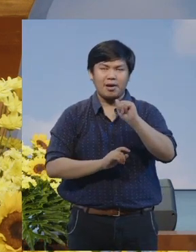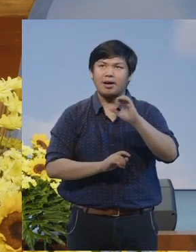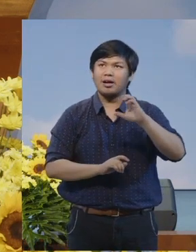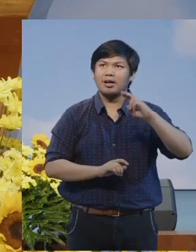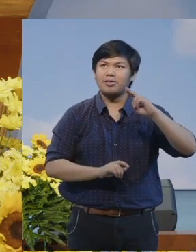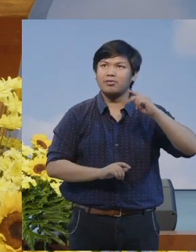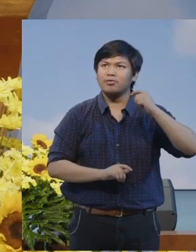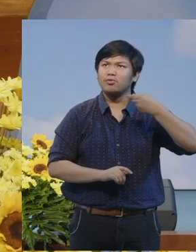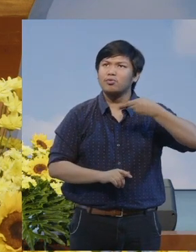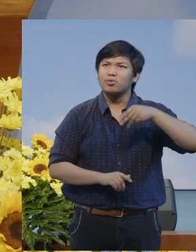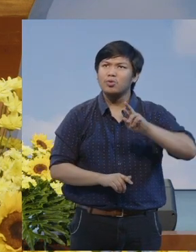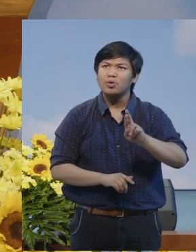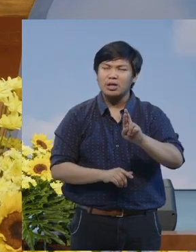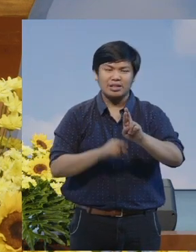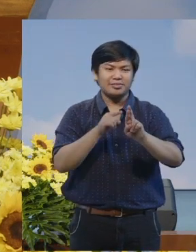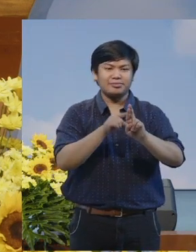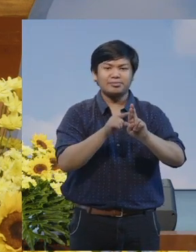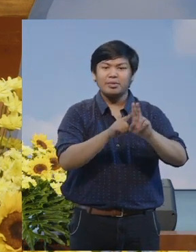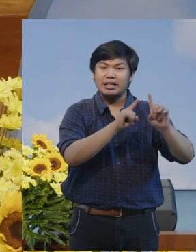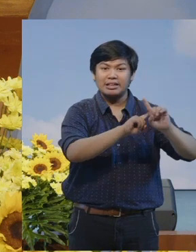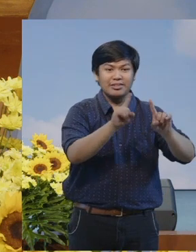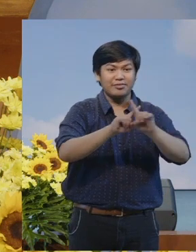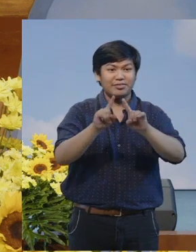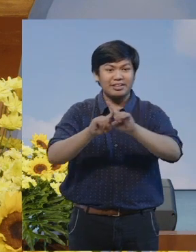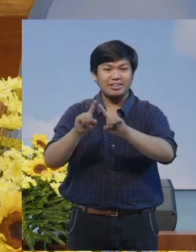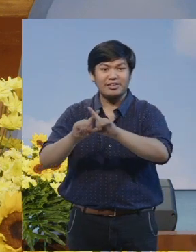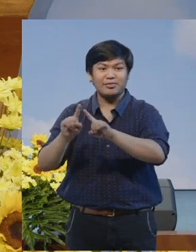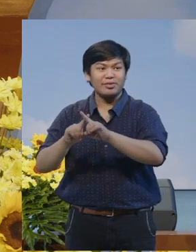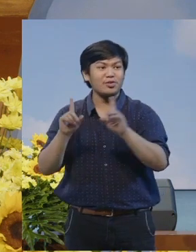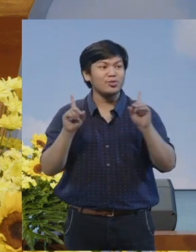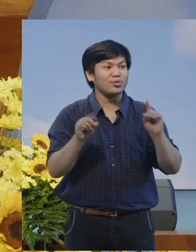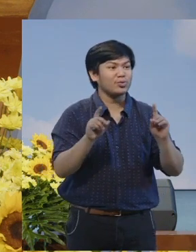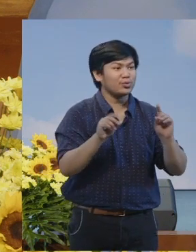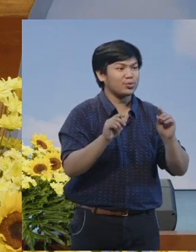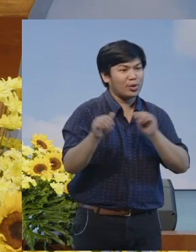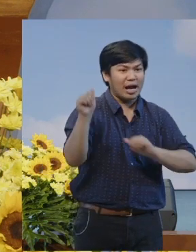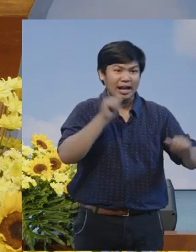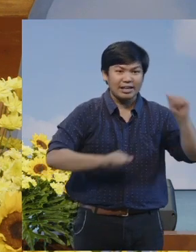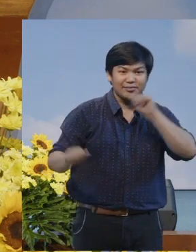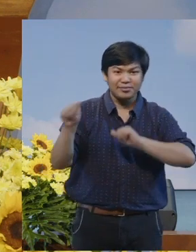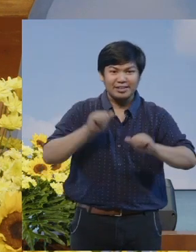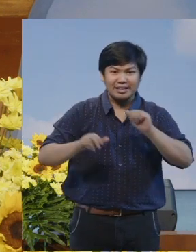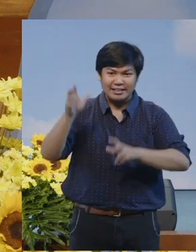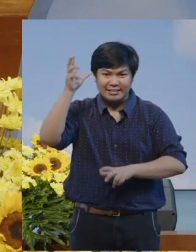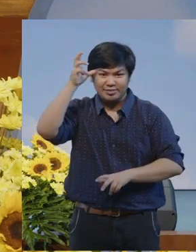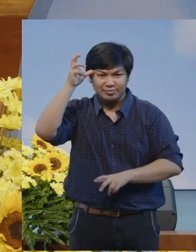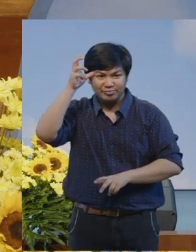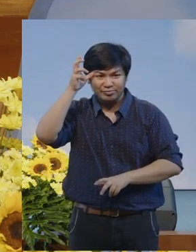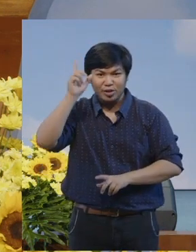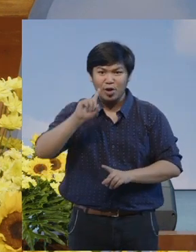Mayhew. Ito po ang ilang mga bagay na aktibidades ng ating kaaway.